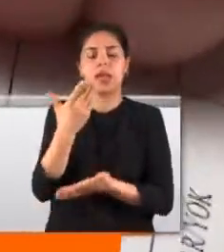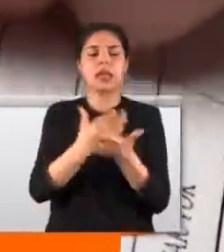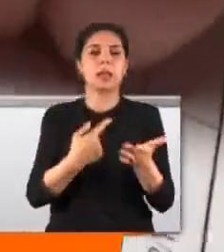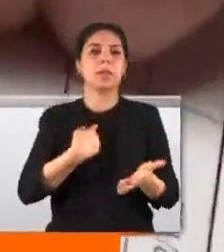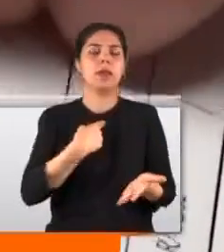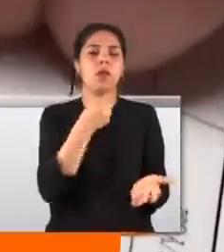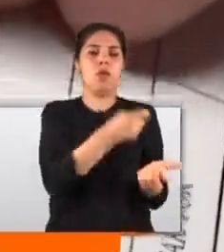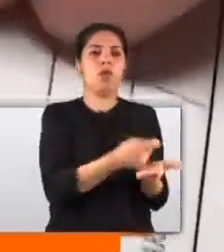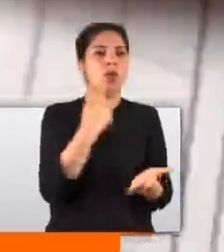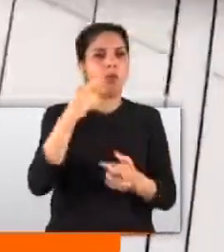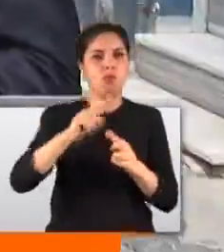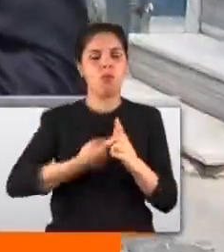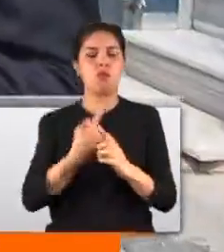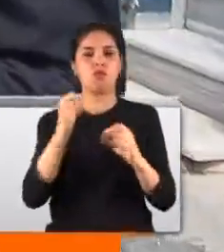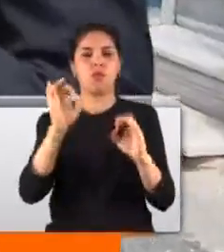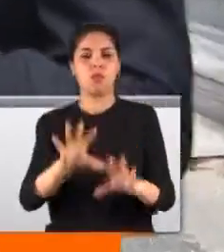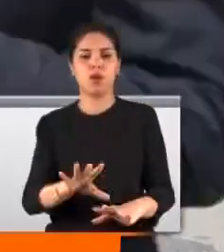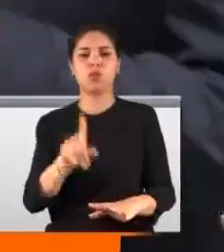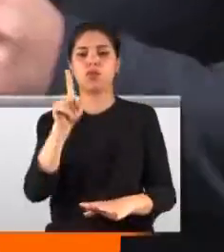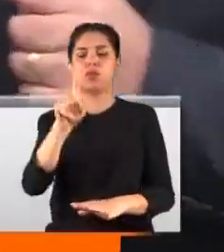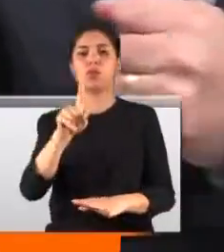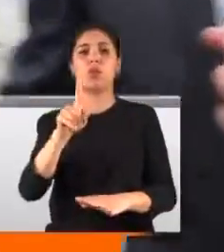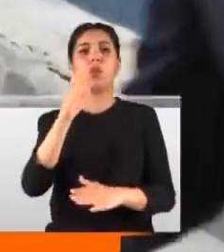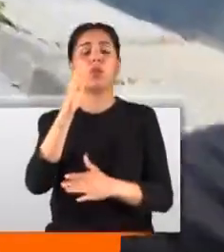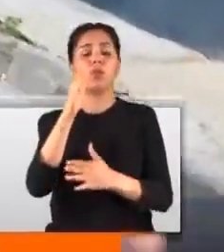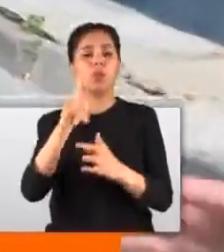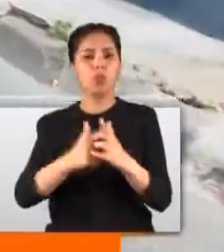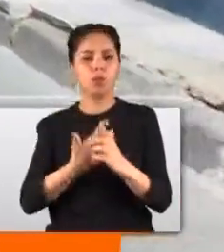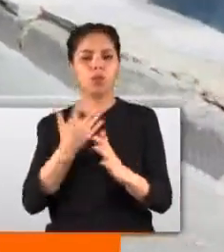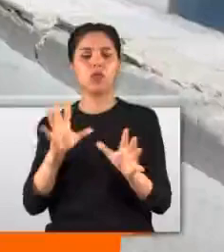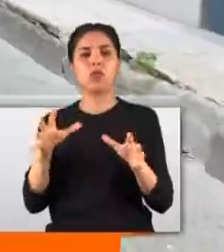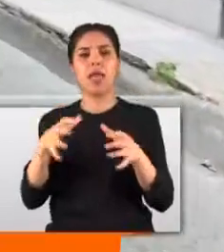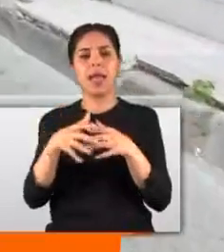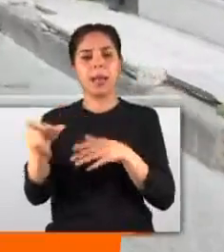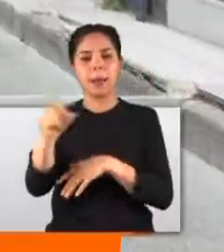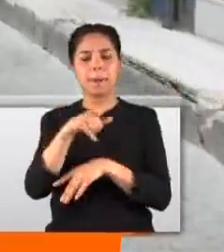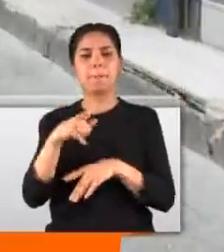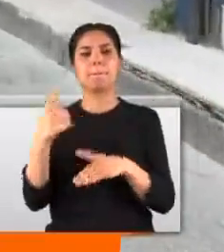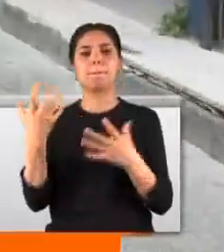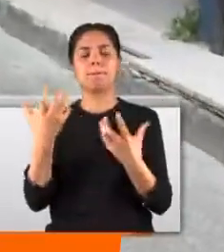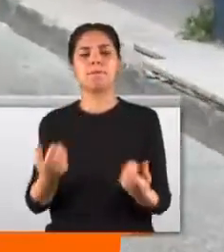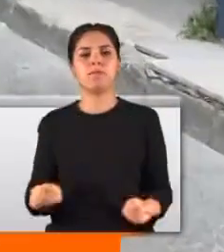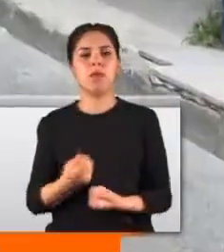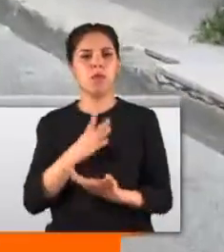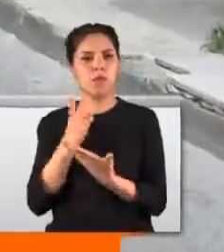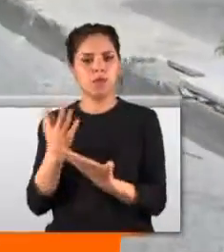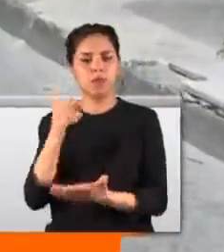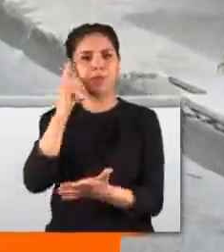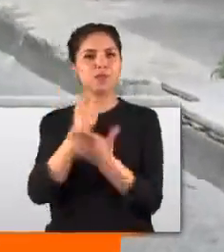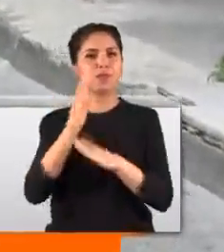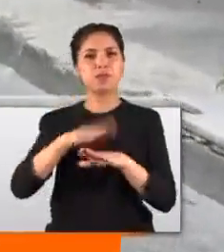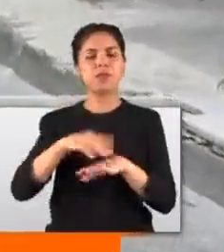Bizden projesinde sona gelindi. Yarısı Bizden kampanyasında saha ekibi çalışmasını yoğun şekilde sürdürüyor. Başvuru